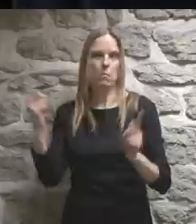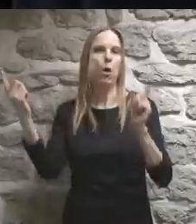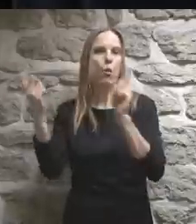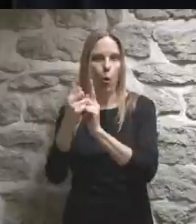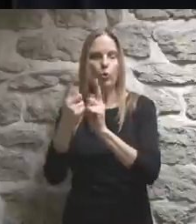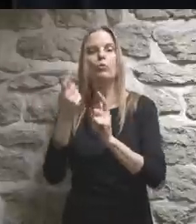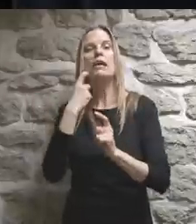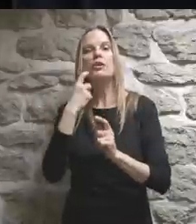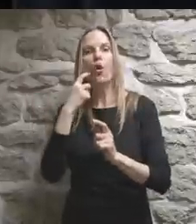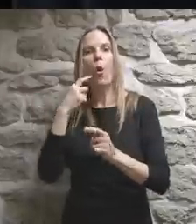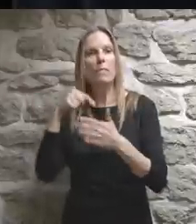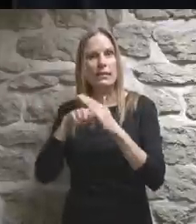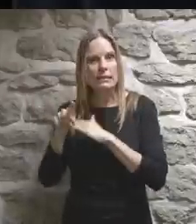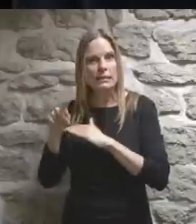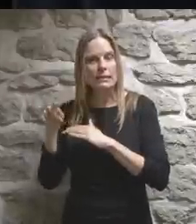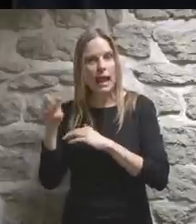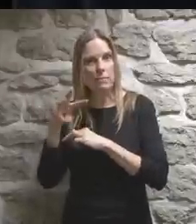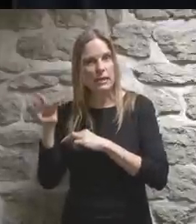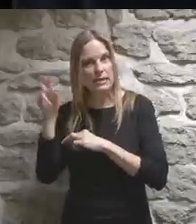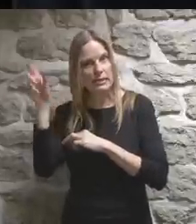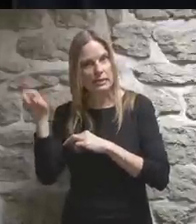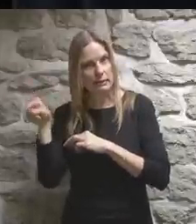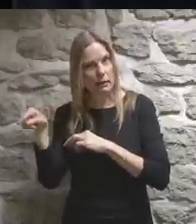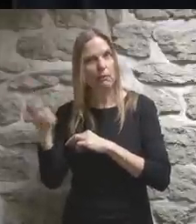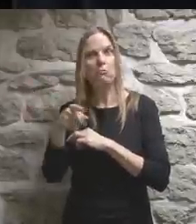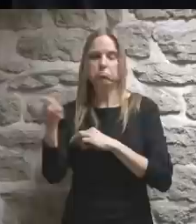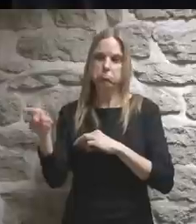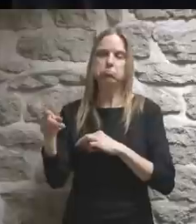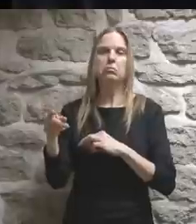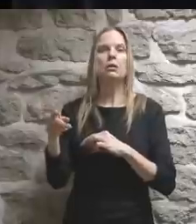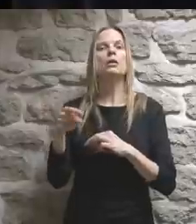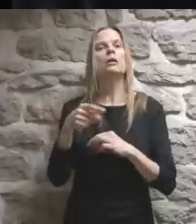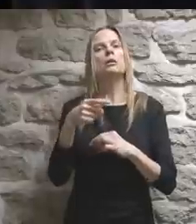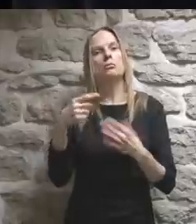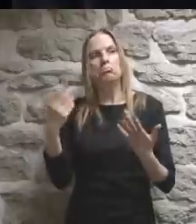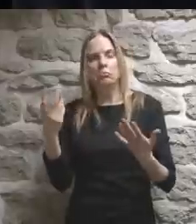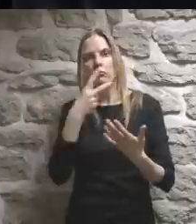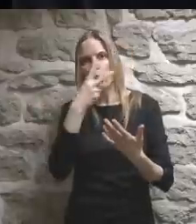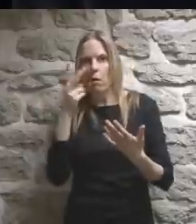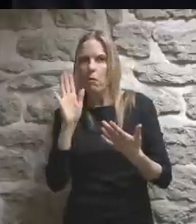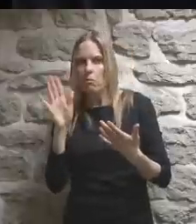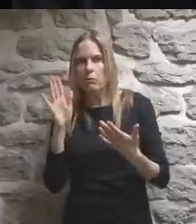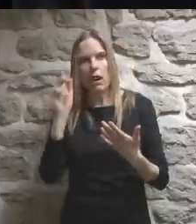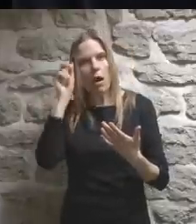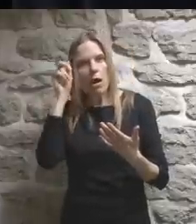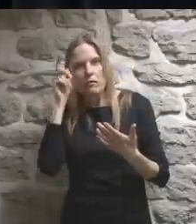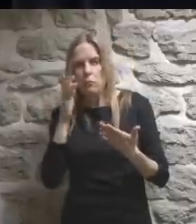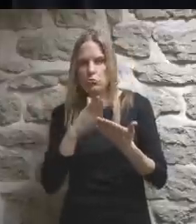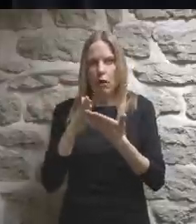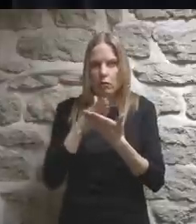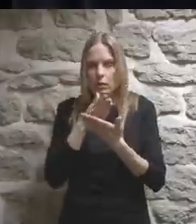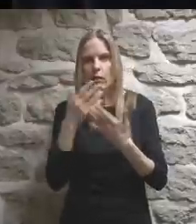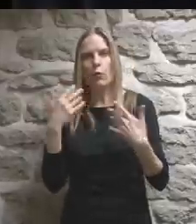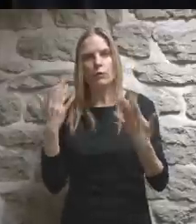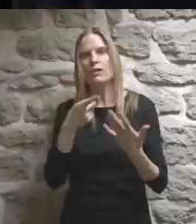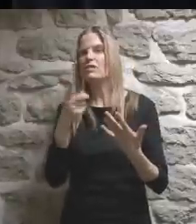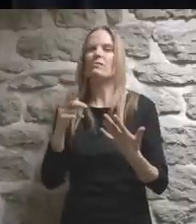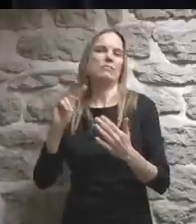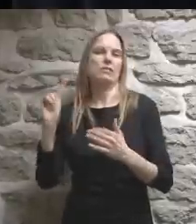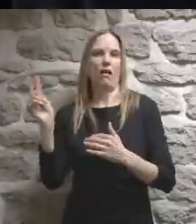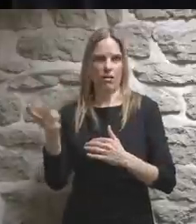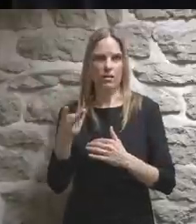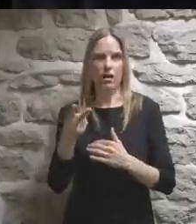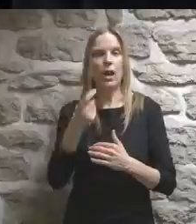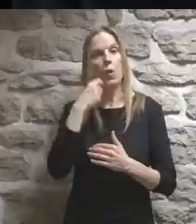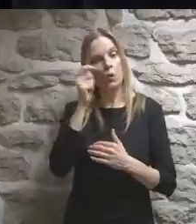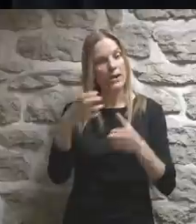Soome siseministriga. 3B siseministrite vaates meie taktikad on vägagi sarnased, mis puudutavad ütleme, kohaliku Ukraina kogukonda,